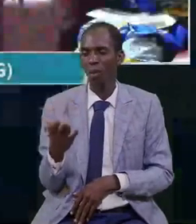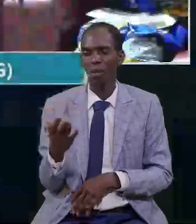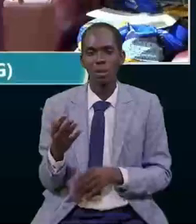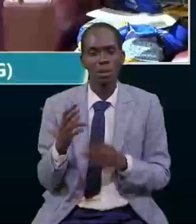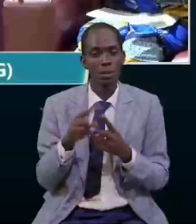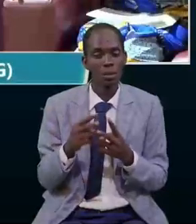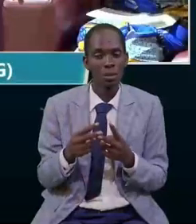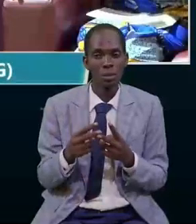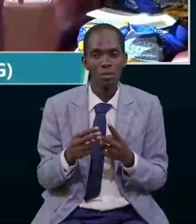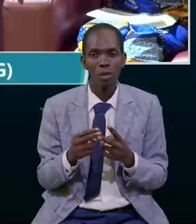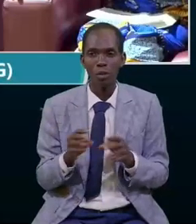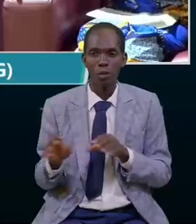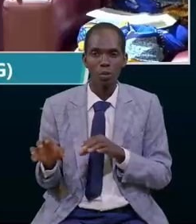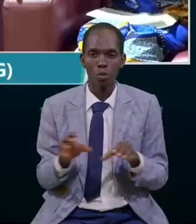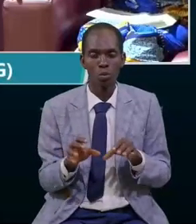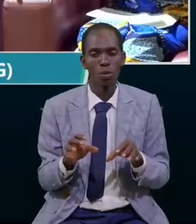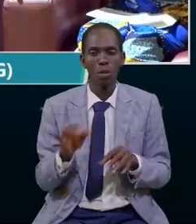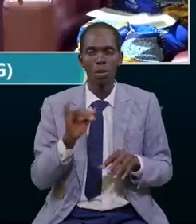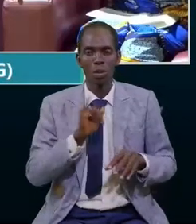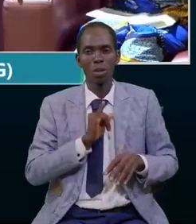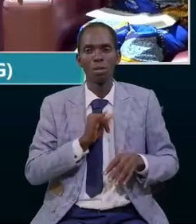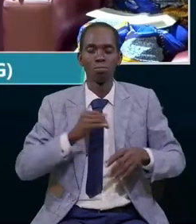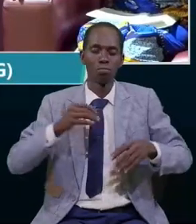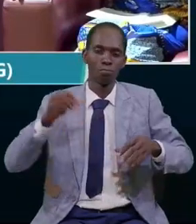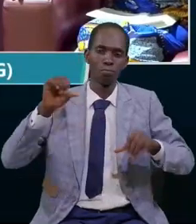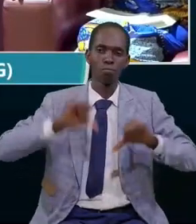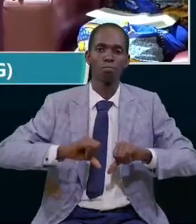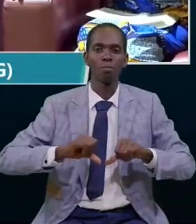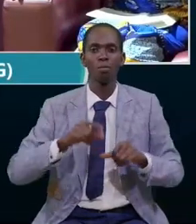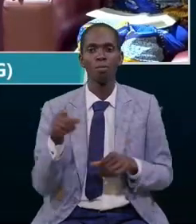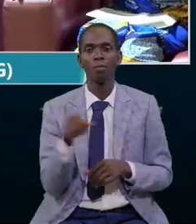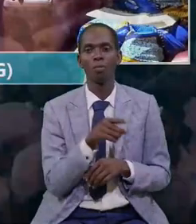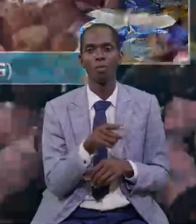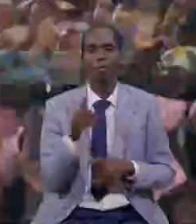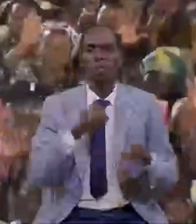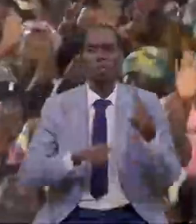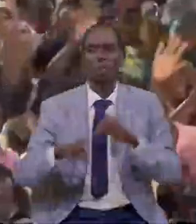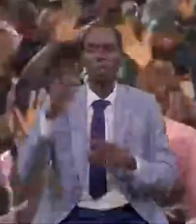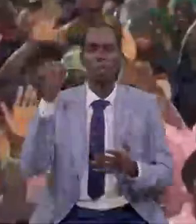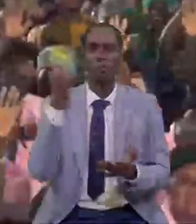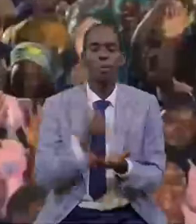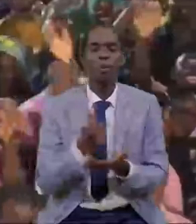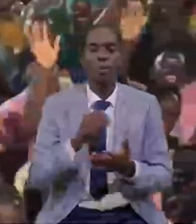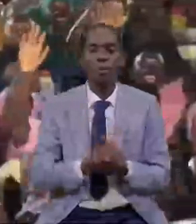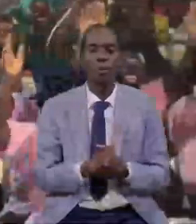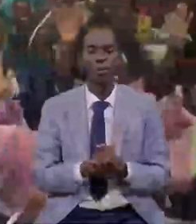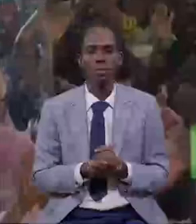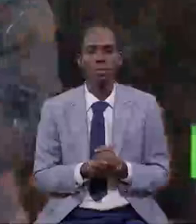dit je ne te condamne pas non plus tu n'as pas dit amen à cela